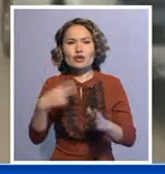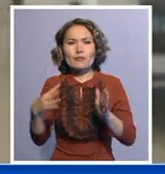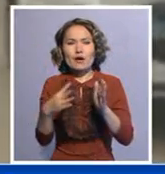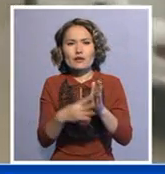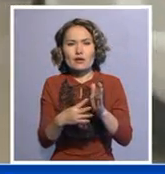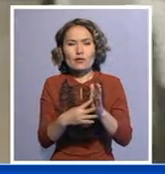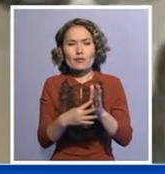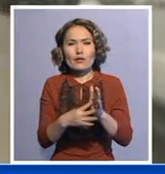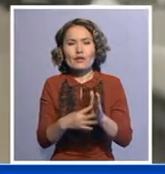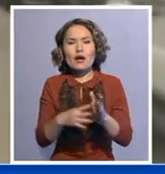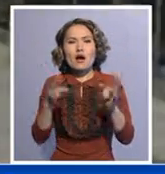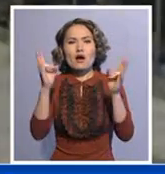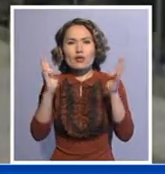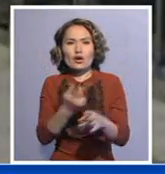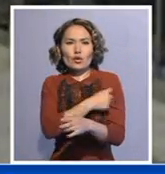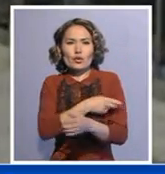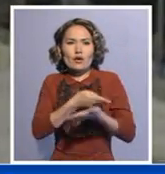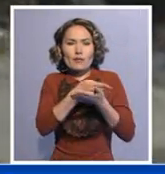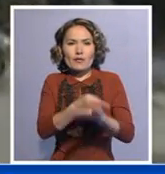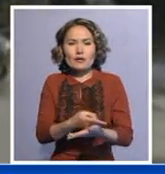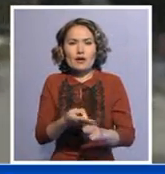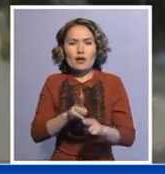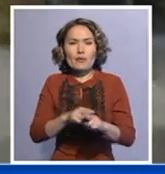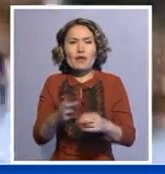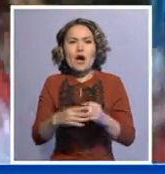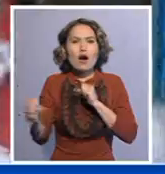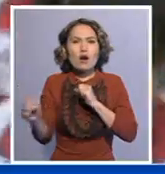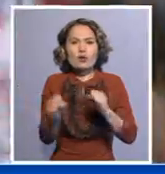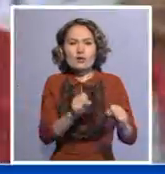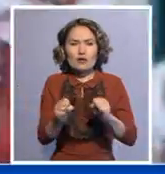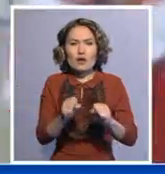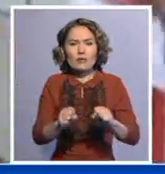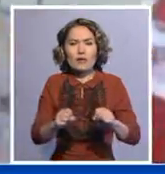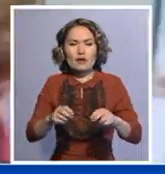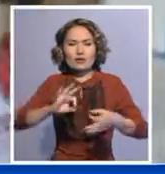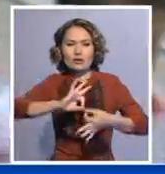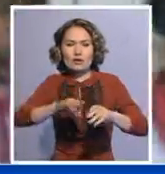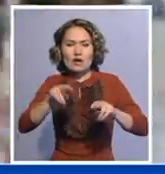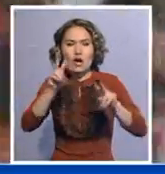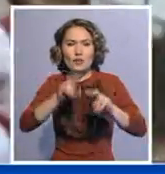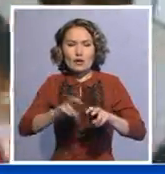29 адам жапа шегіп ауруханаға түсті. Жергілікті билік зілзала салдарын анықтау үшін оқиға орнына